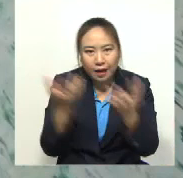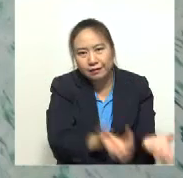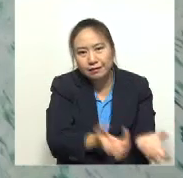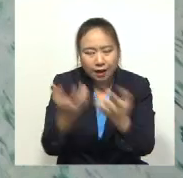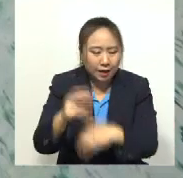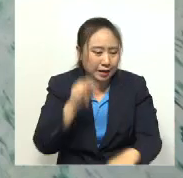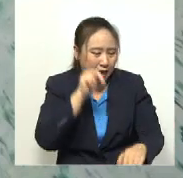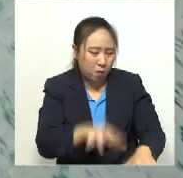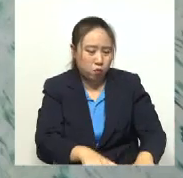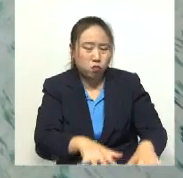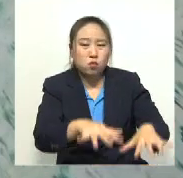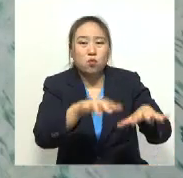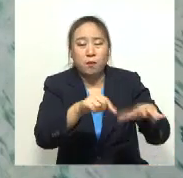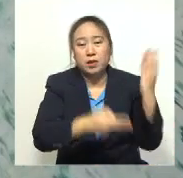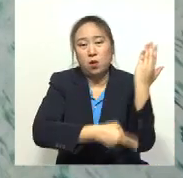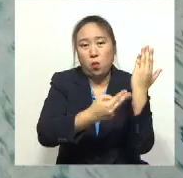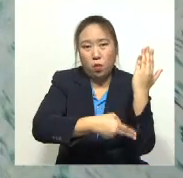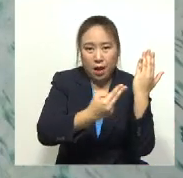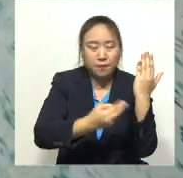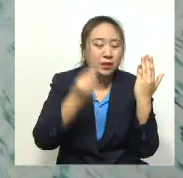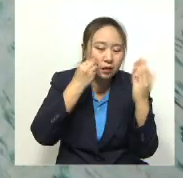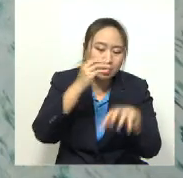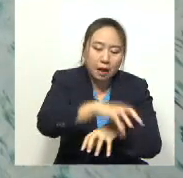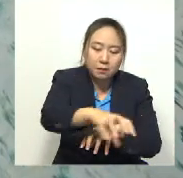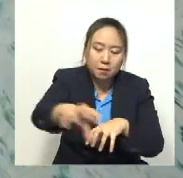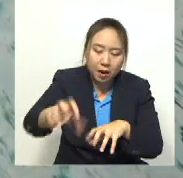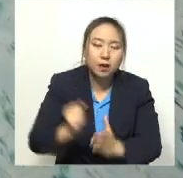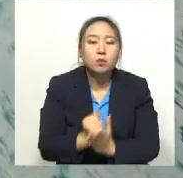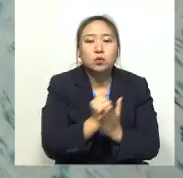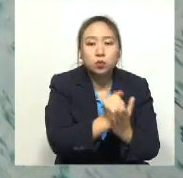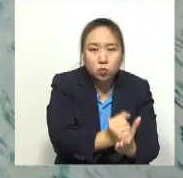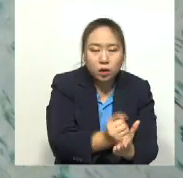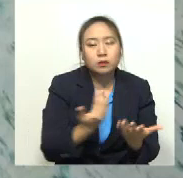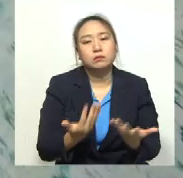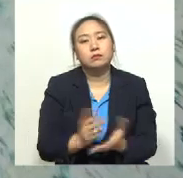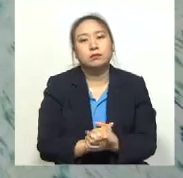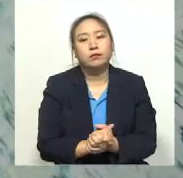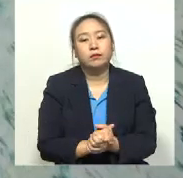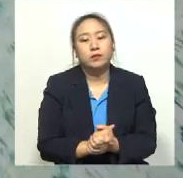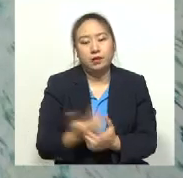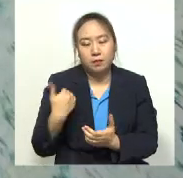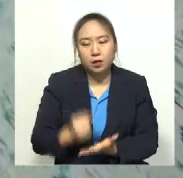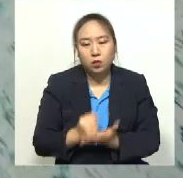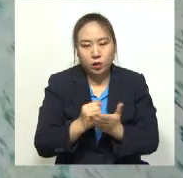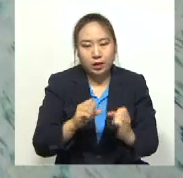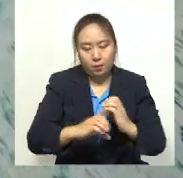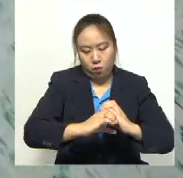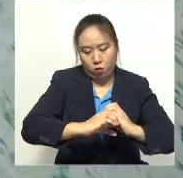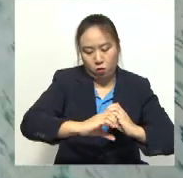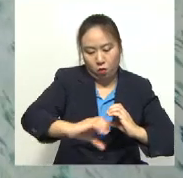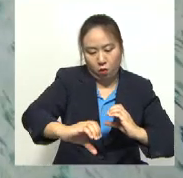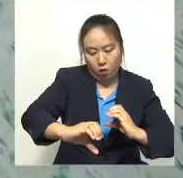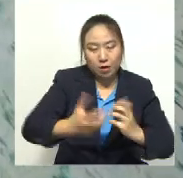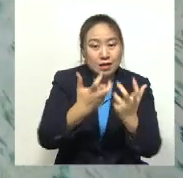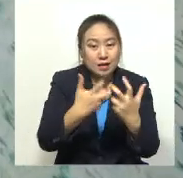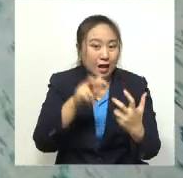ำท่วมในรีสอร์ทตามหมู่บ้านอะไรเงี้ยช่วยออกมาอีกทีนึงก็จะไปช่วยในเรื่องของการวางท่อเครื่